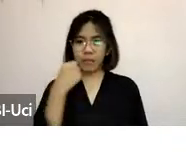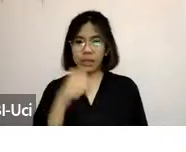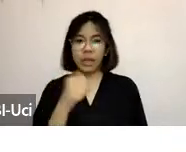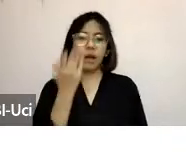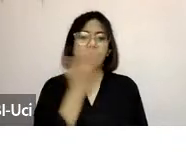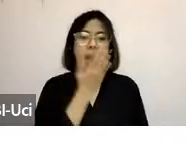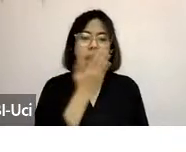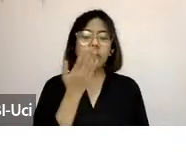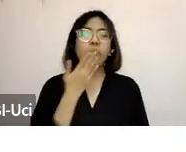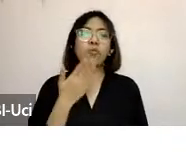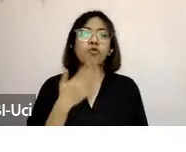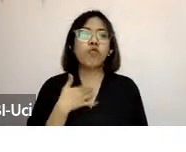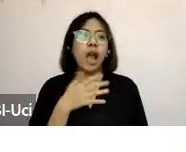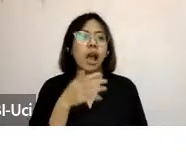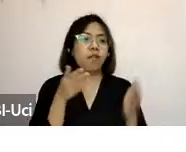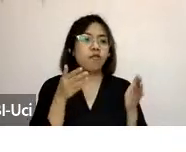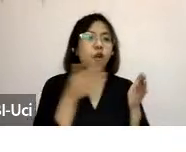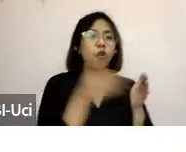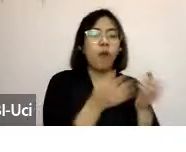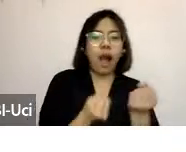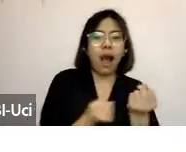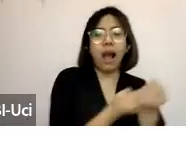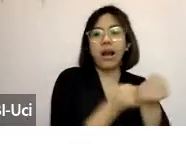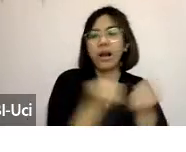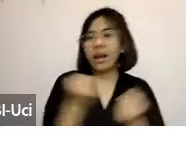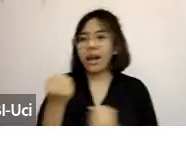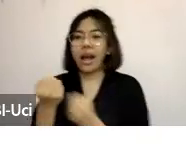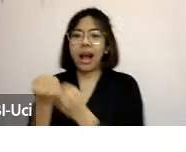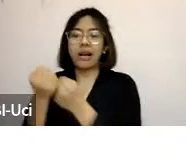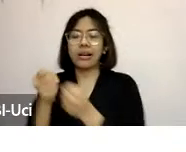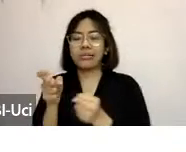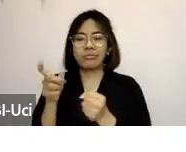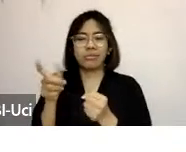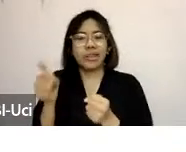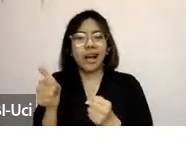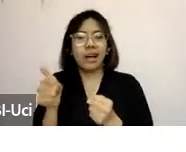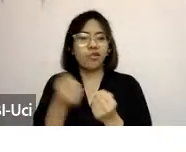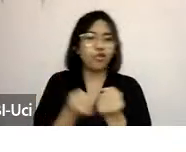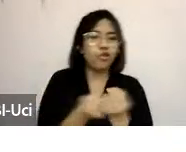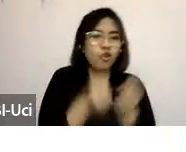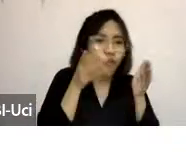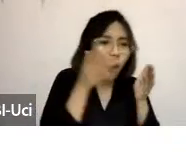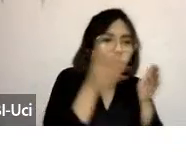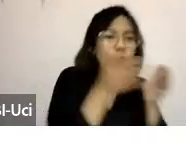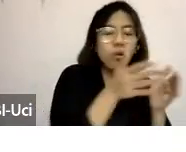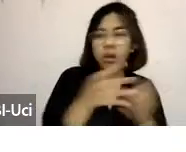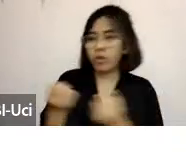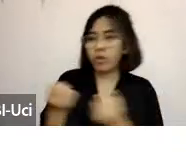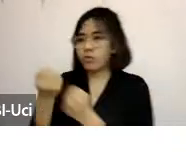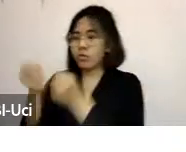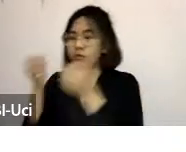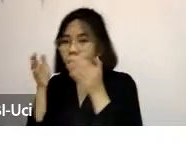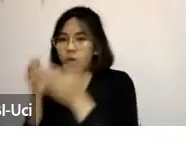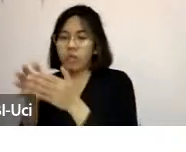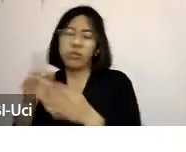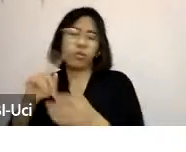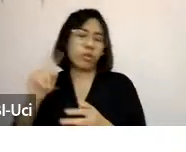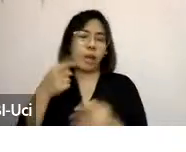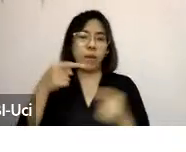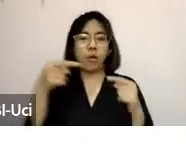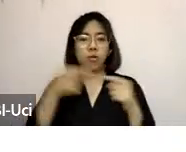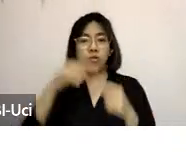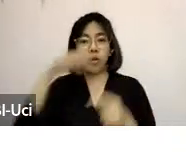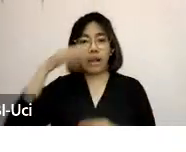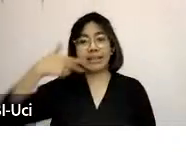dan bahasa selalu memiliki biasa diri misalnya kalau kita lihat dalam gender ya jadi banyak sekali sebetulnya